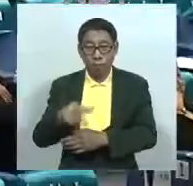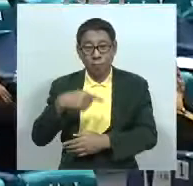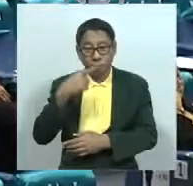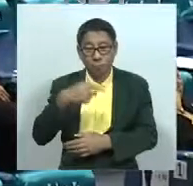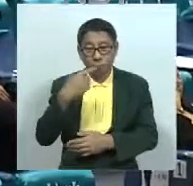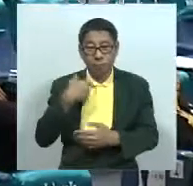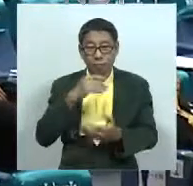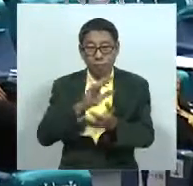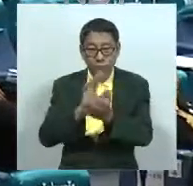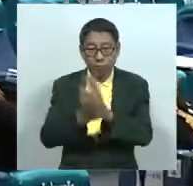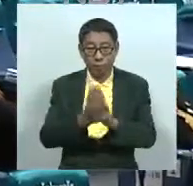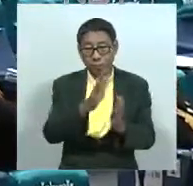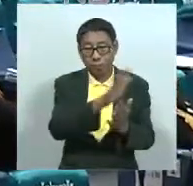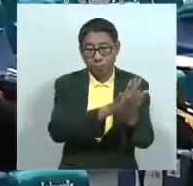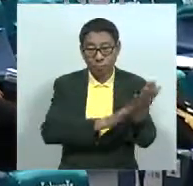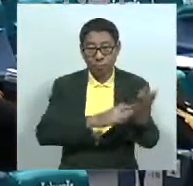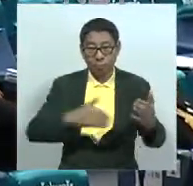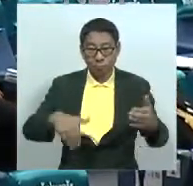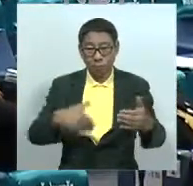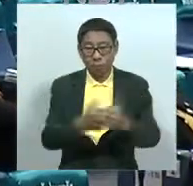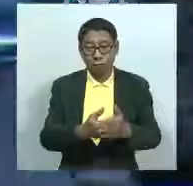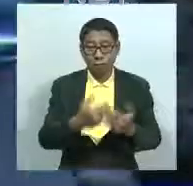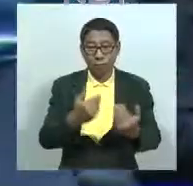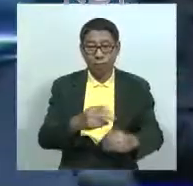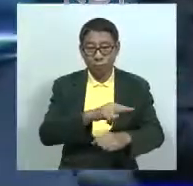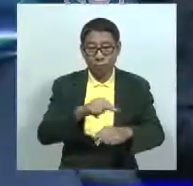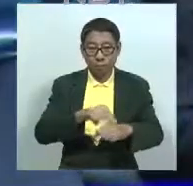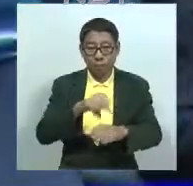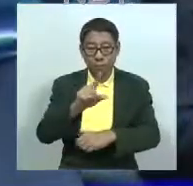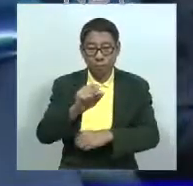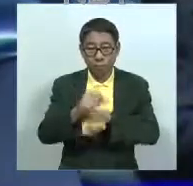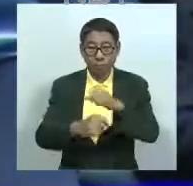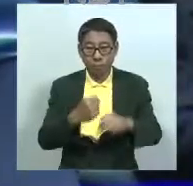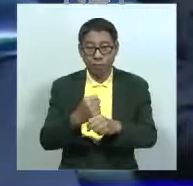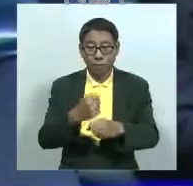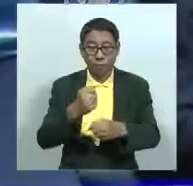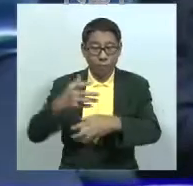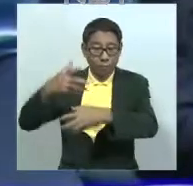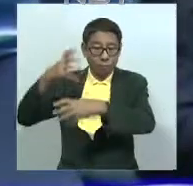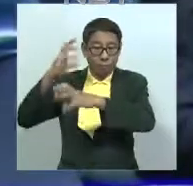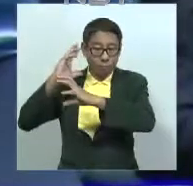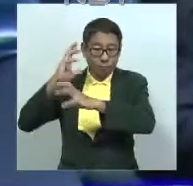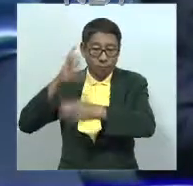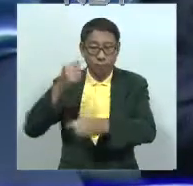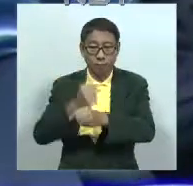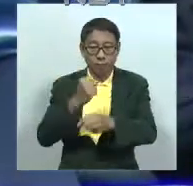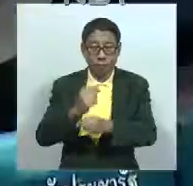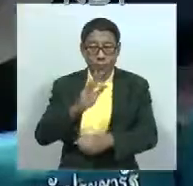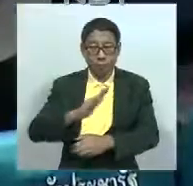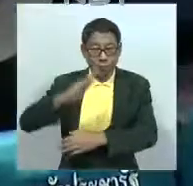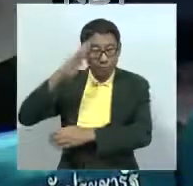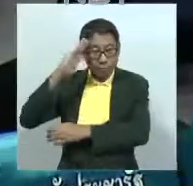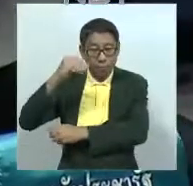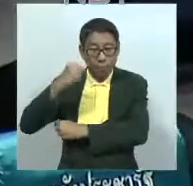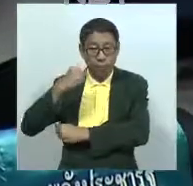คะว่าการปฏิรูปประเทศและแผนยุทธศาสตร์ชาติ20ปีเป็นการสืบทอดอำนาจของคสช.เป็นแผนที่ไม่มีรายละเอียด